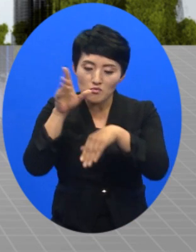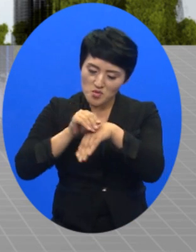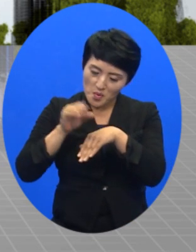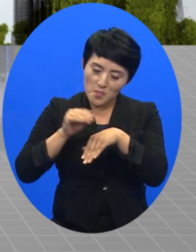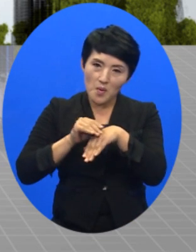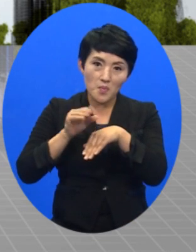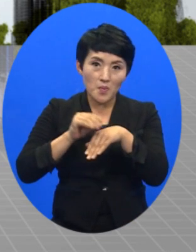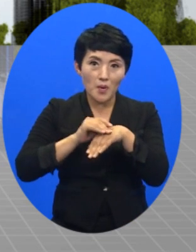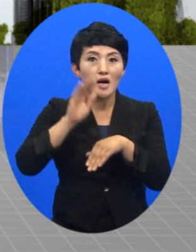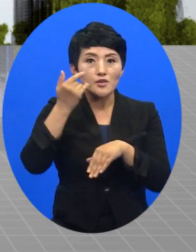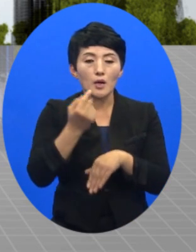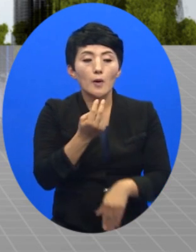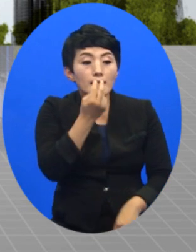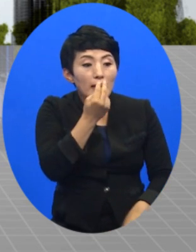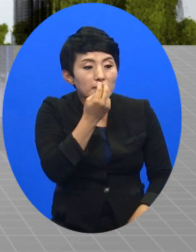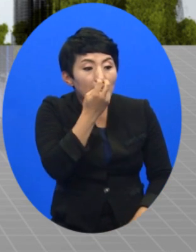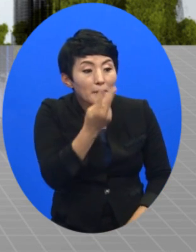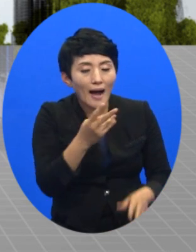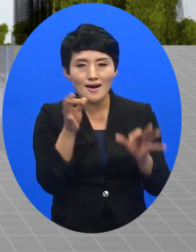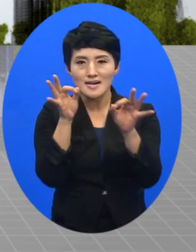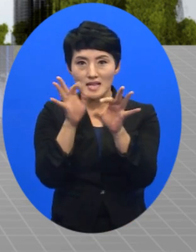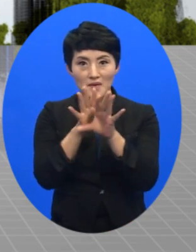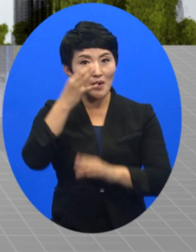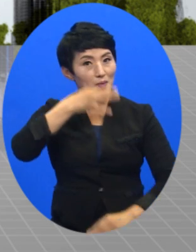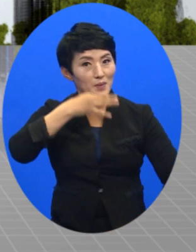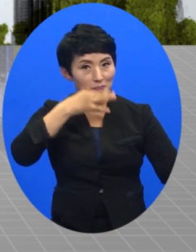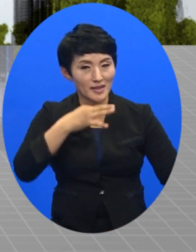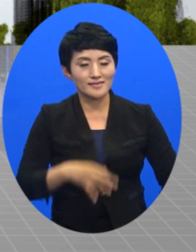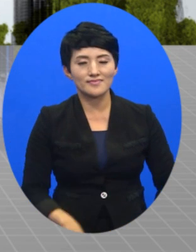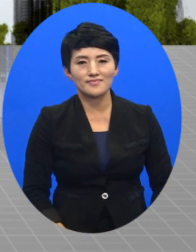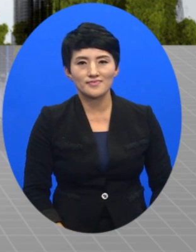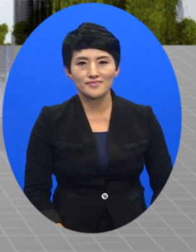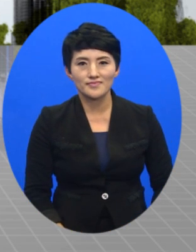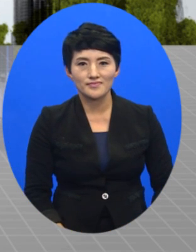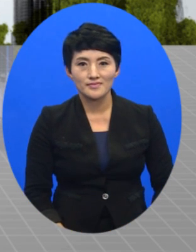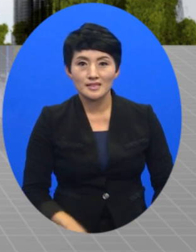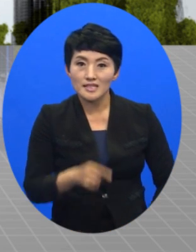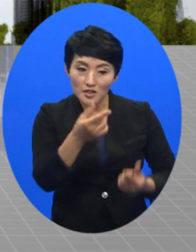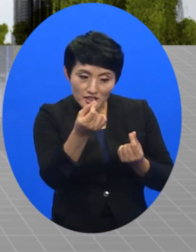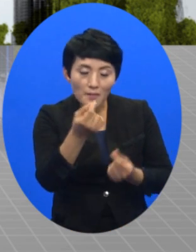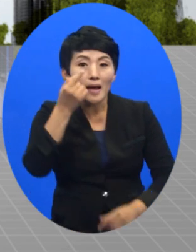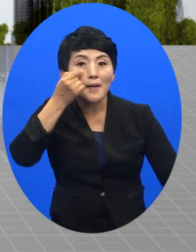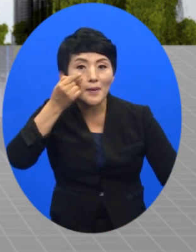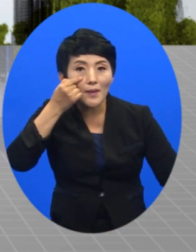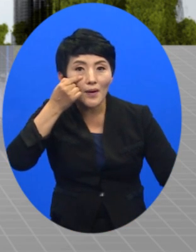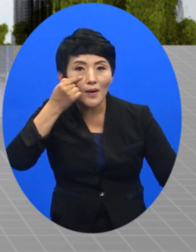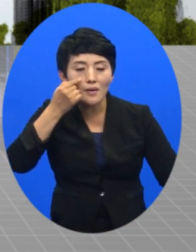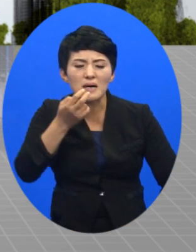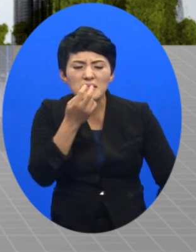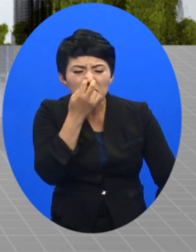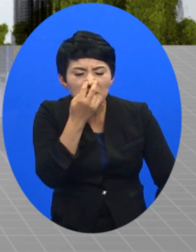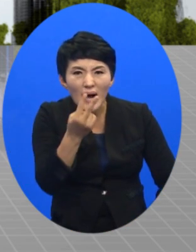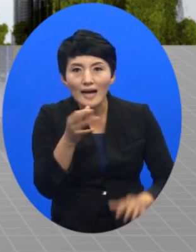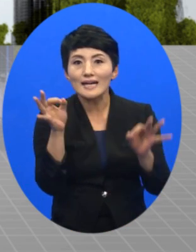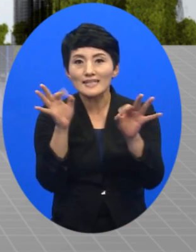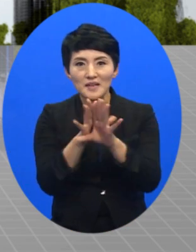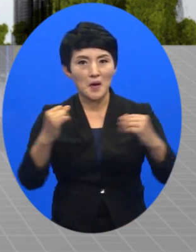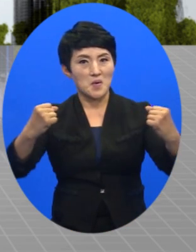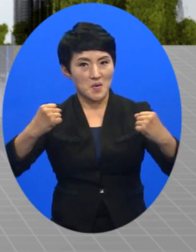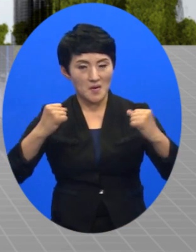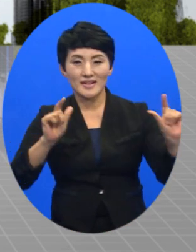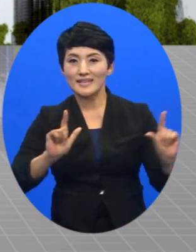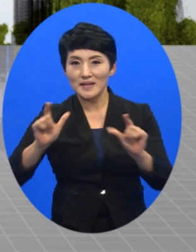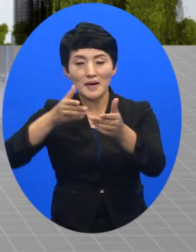자연스럽게 하고 동시에 악취까지 함께 제거할 수 있습니다. 간단한 방법으로 장마철 쾌쾌한 냄새 날려보내시기